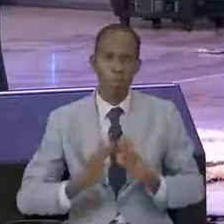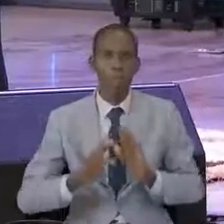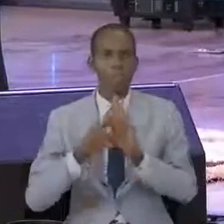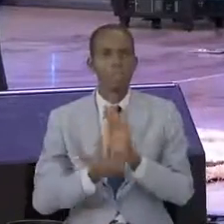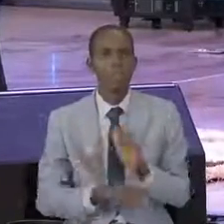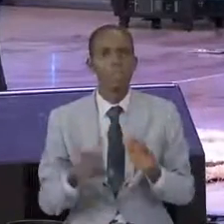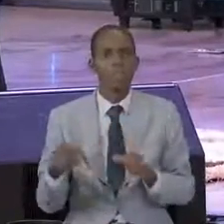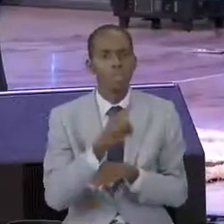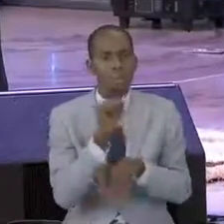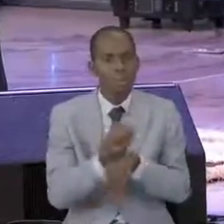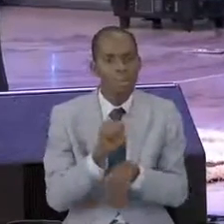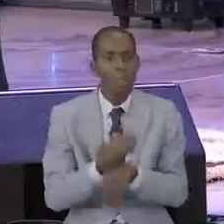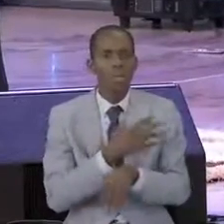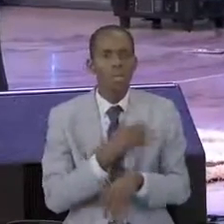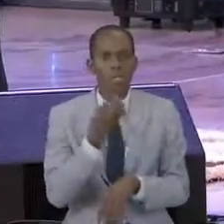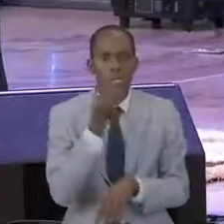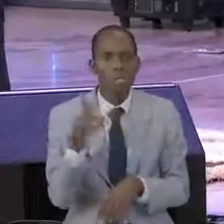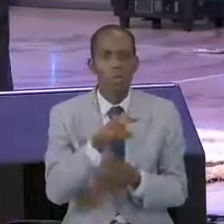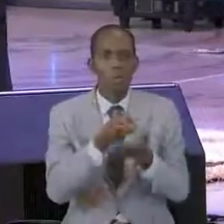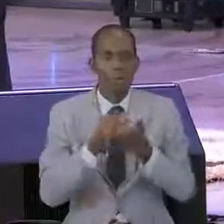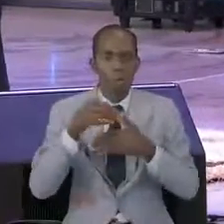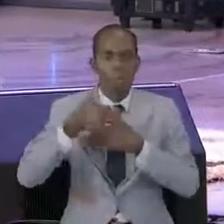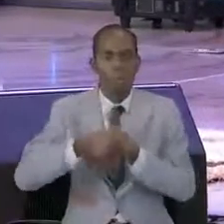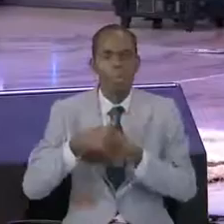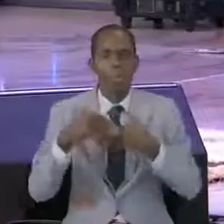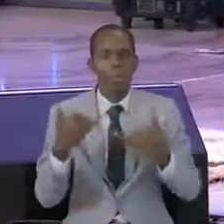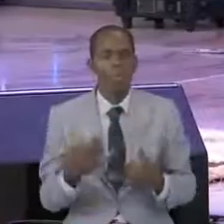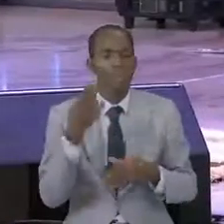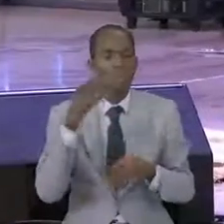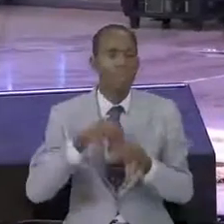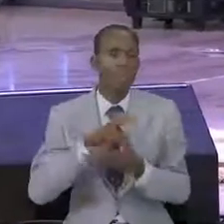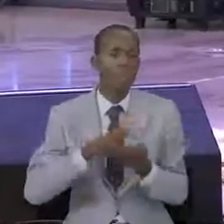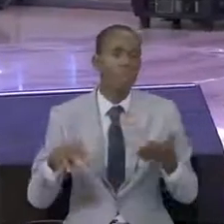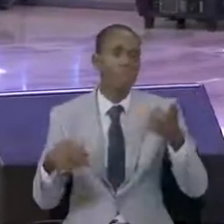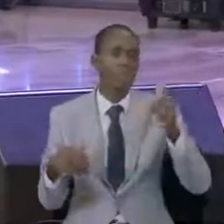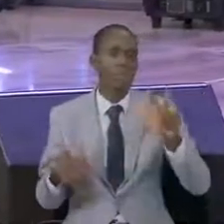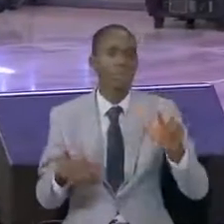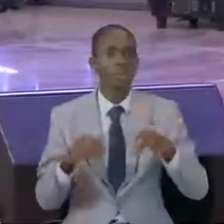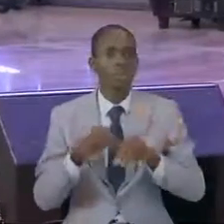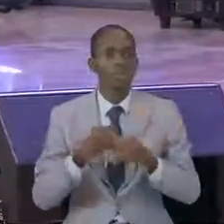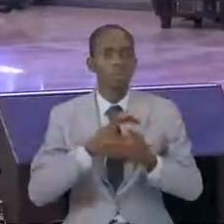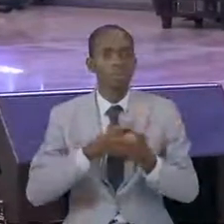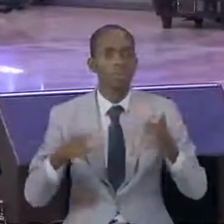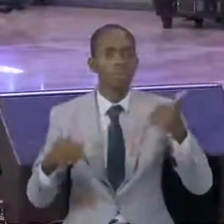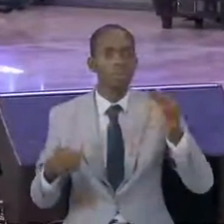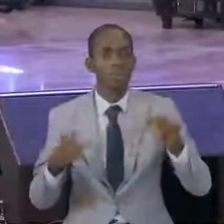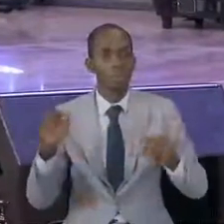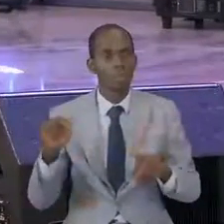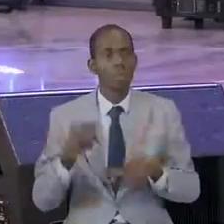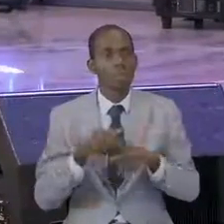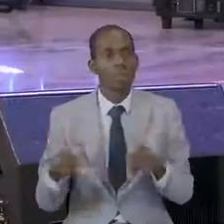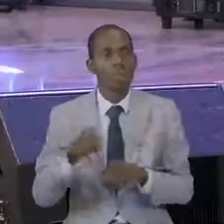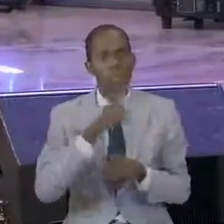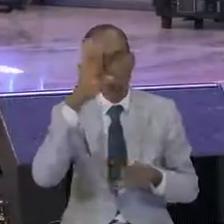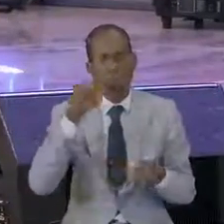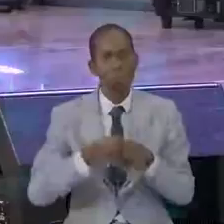a mangé leur propre pain en travaillant paisiblement mais là dans le verset 13 mais c'est 13